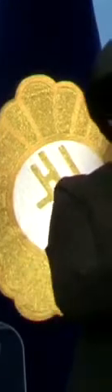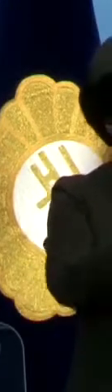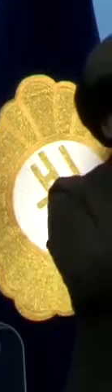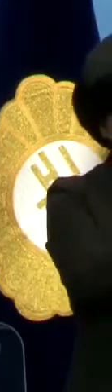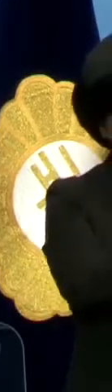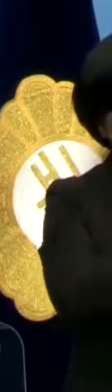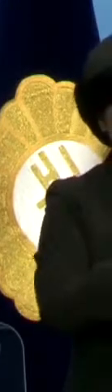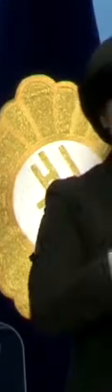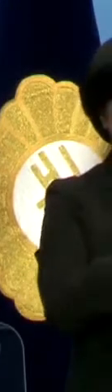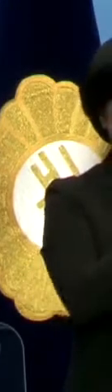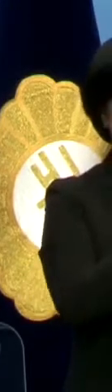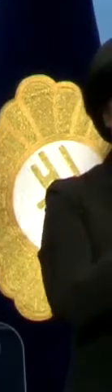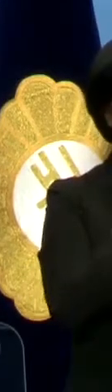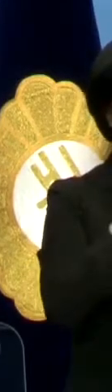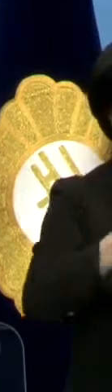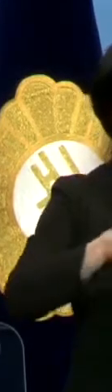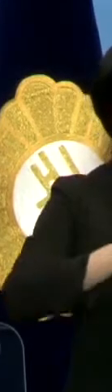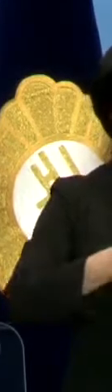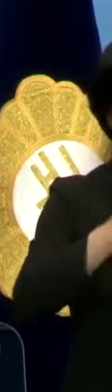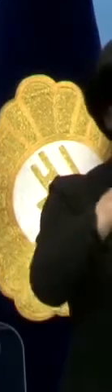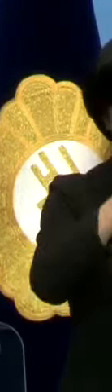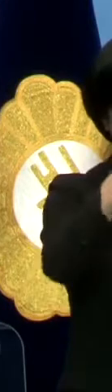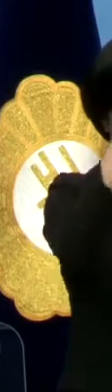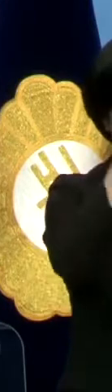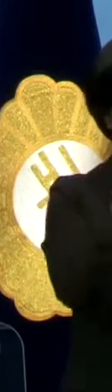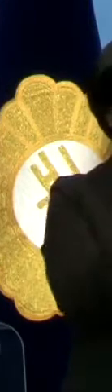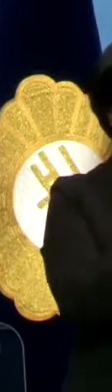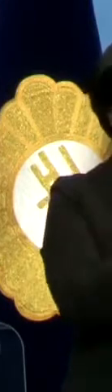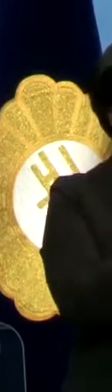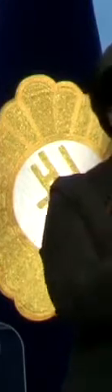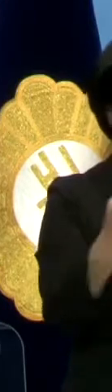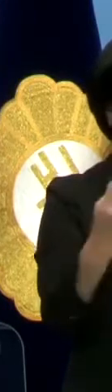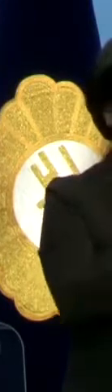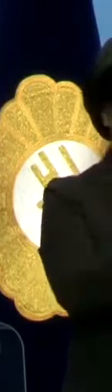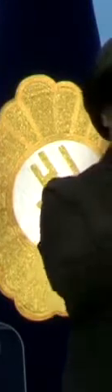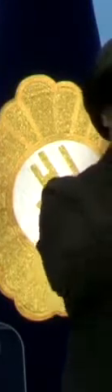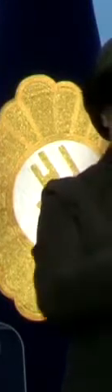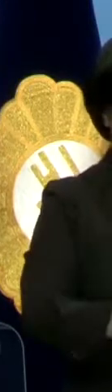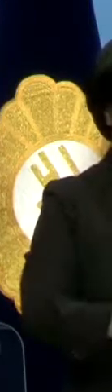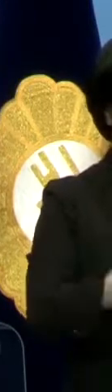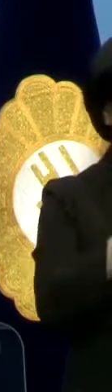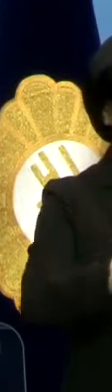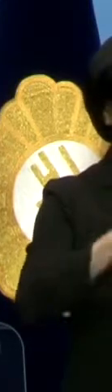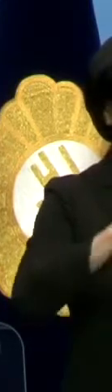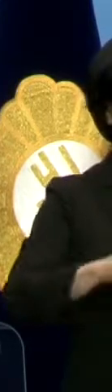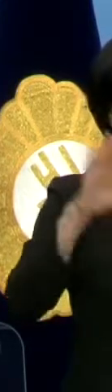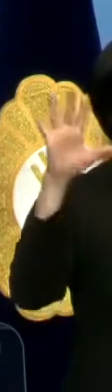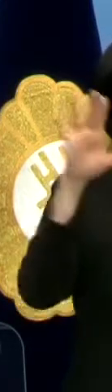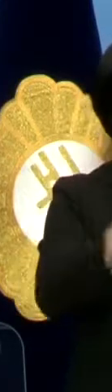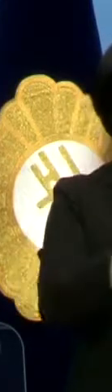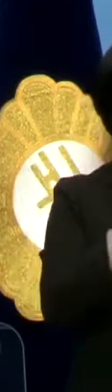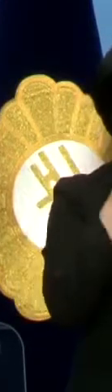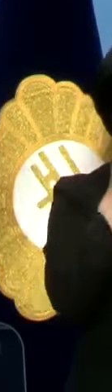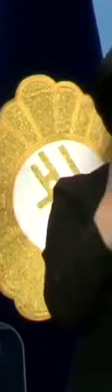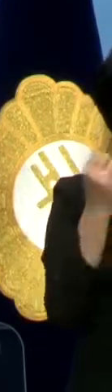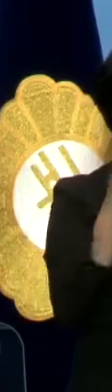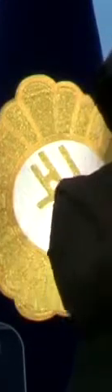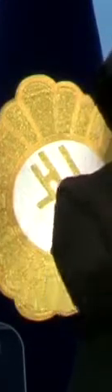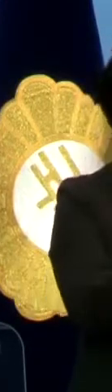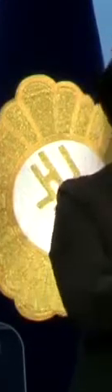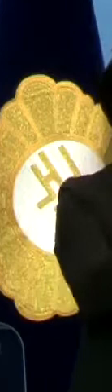소위에서 의결되지 않은 채 발표된 경찰법 개정안에 대해 절대 동의할 수 없습니다. 다시